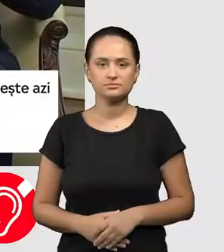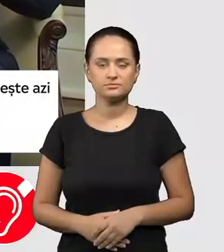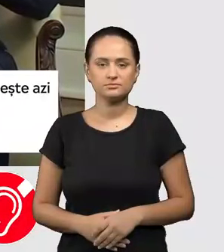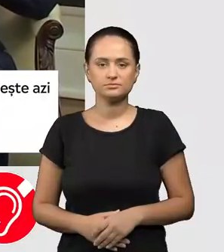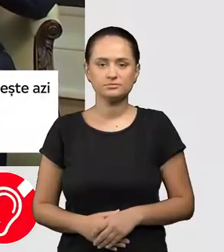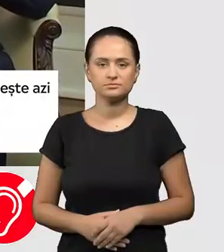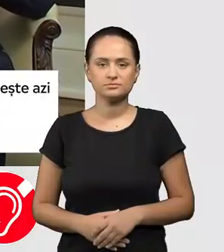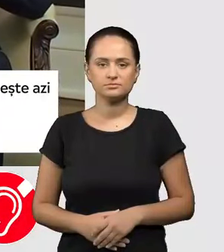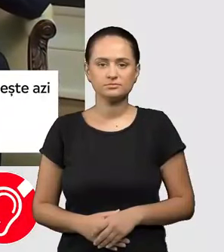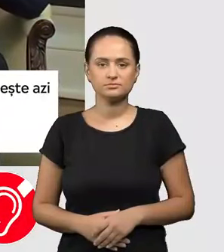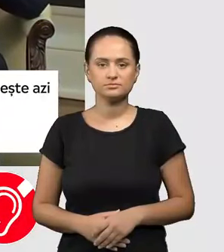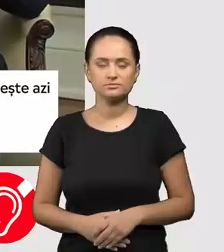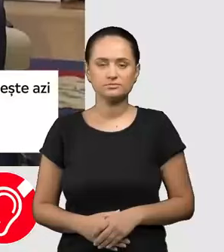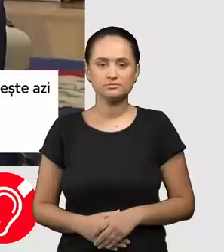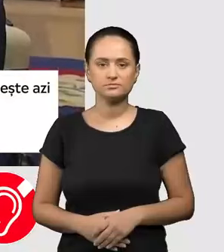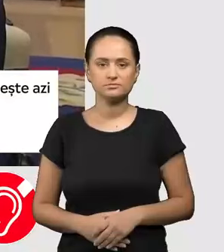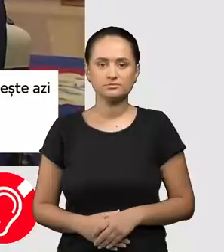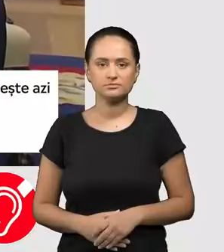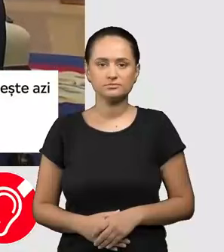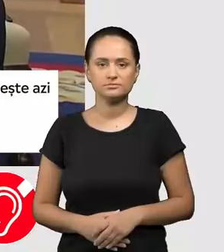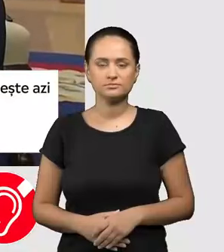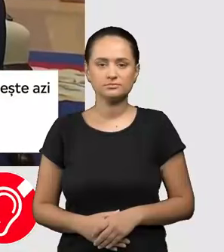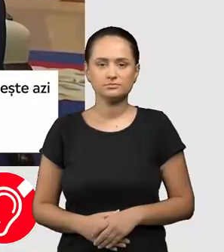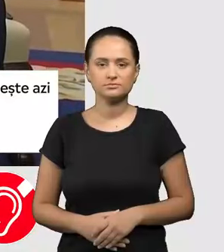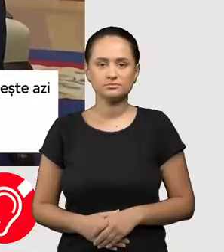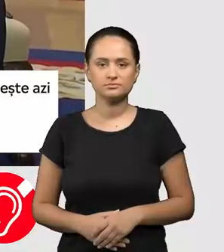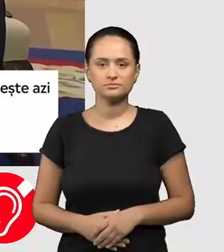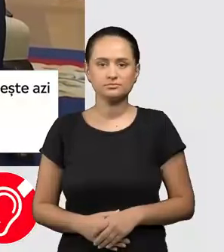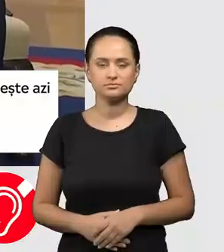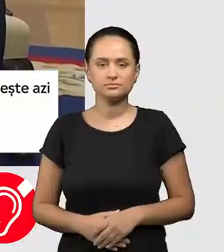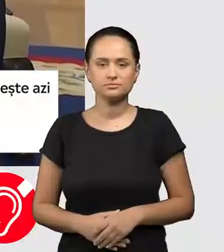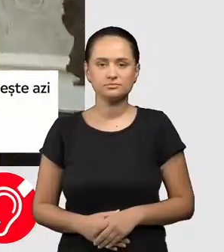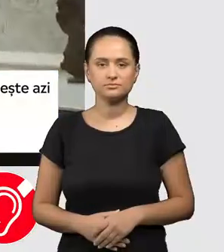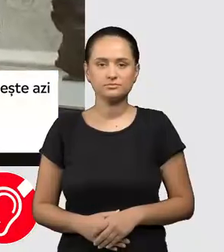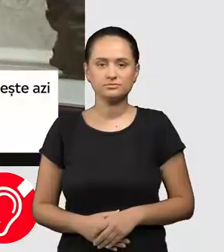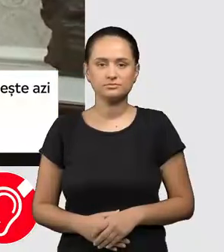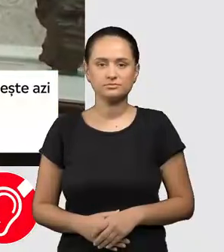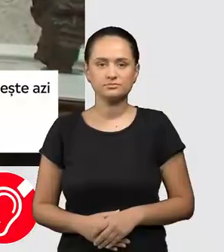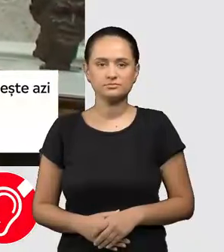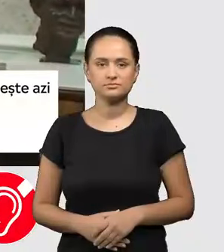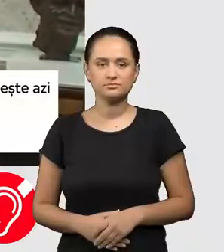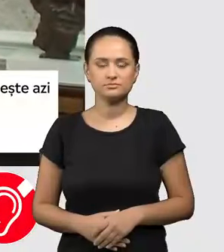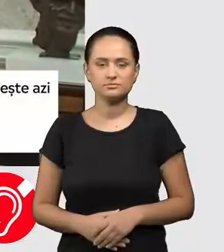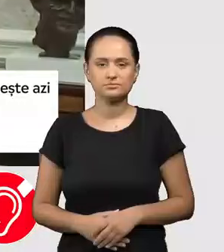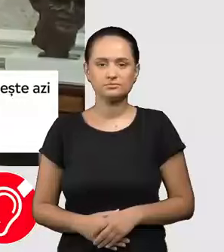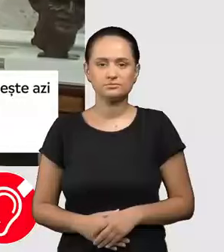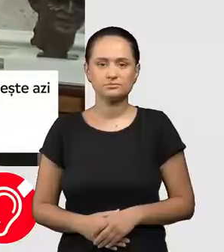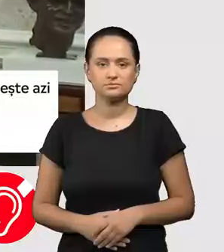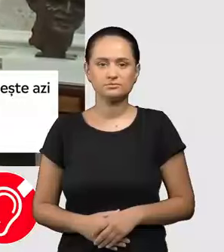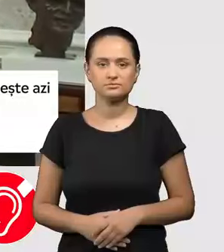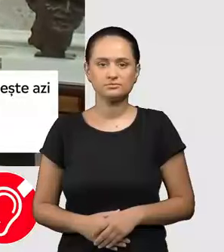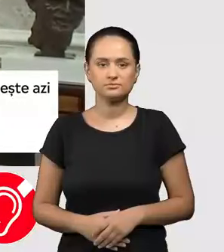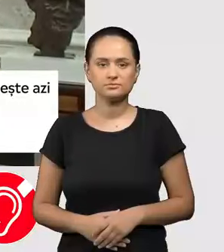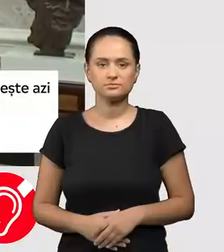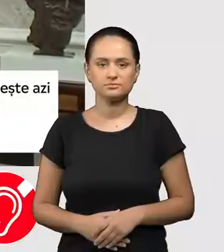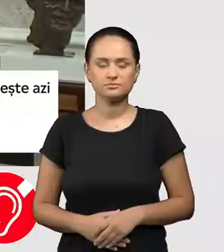Kamala Harris și-a exprimat îngrijorări cu privire la continuarea politicii lui Netanyahu, atât în Gaza, unde noaptea